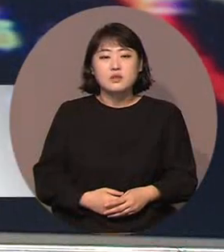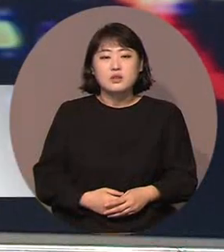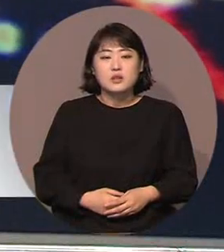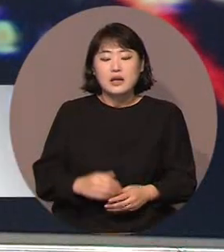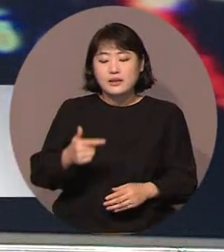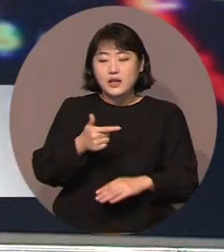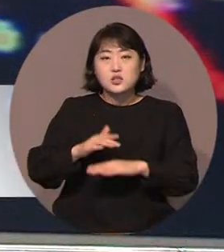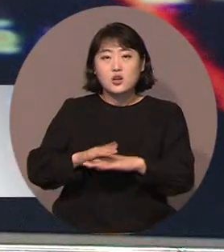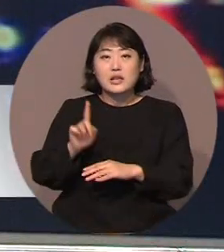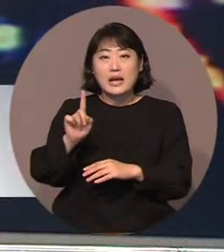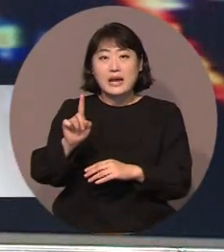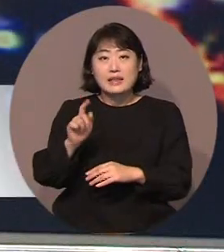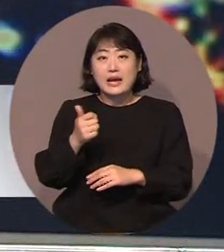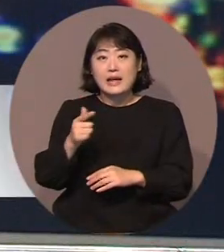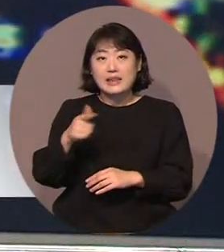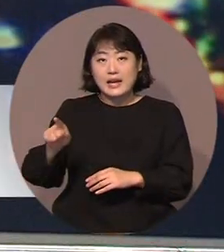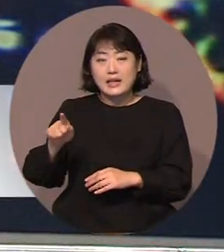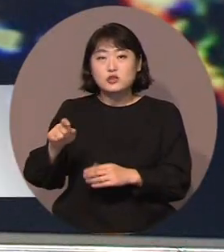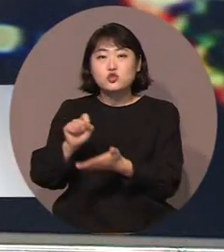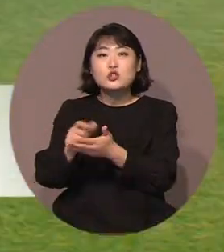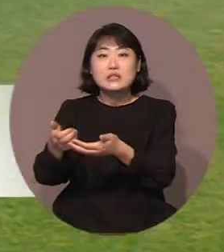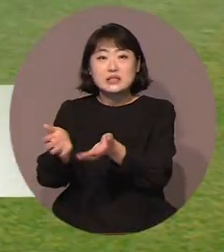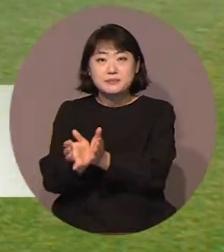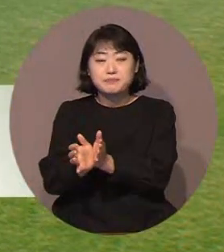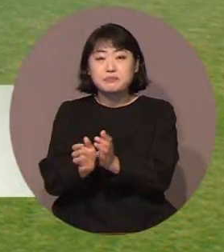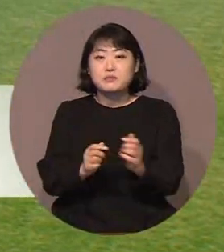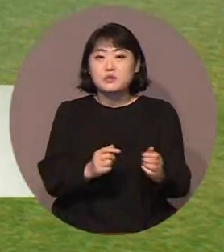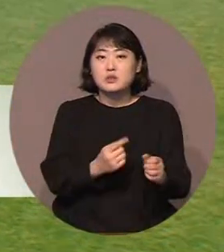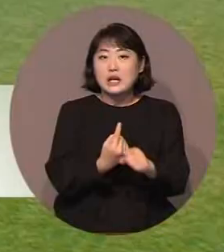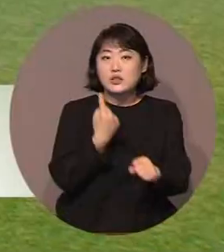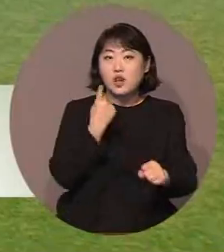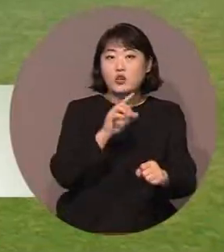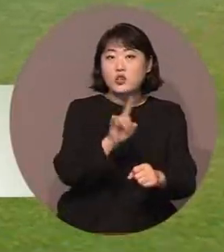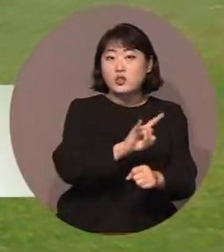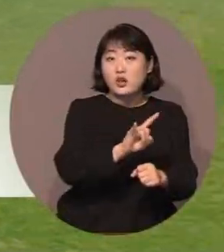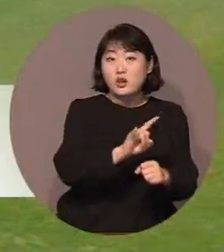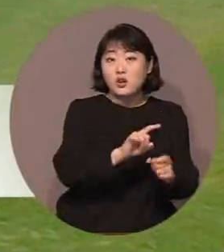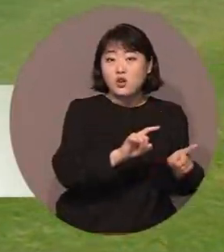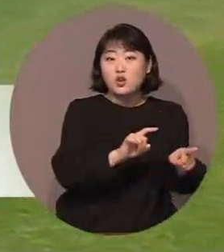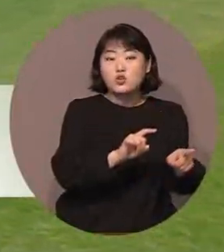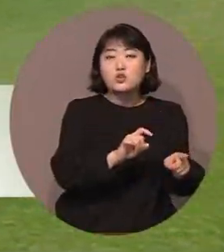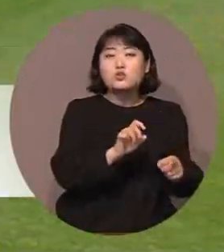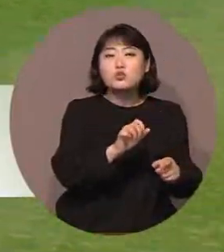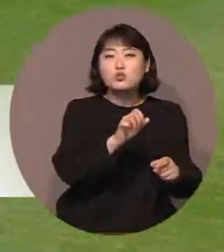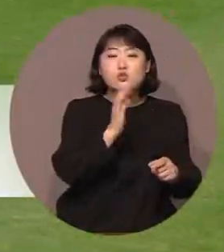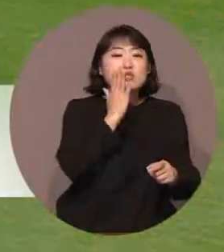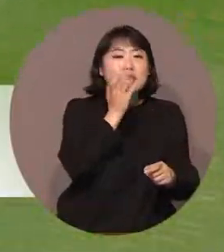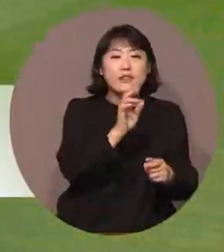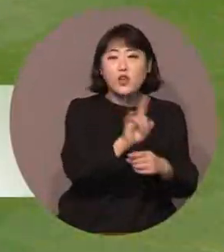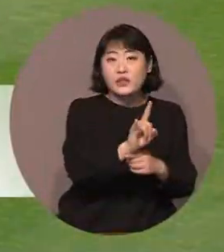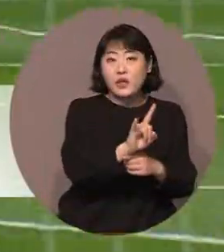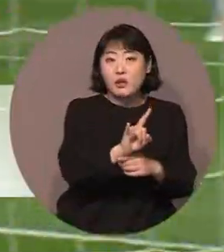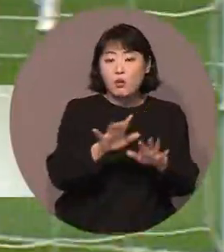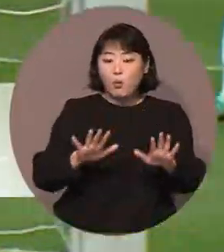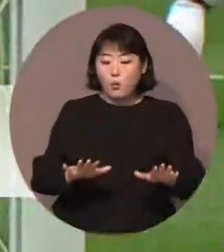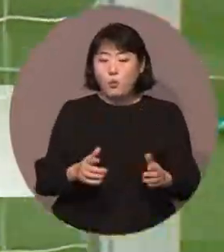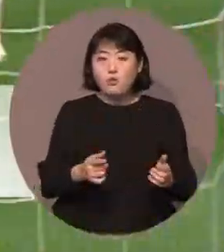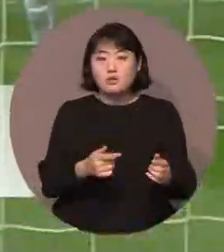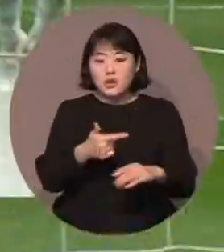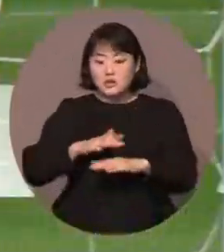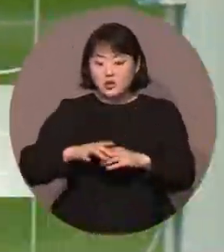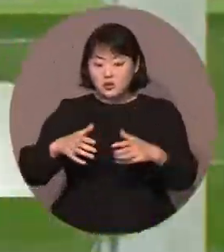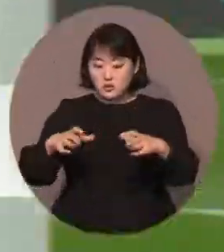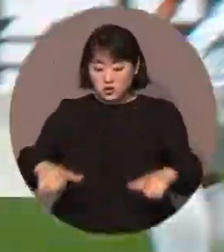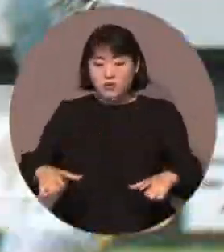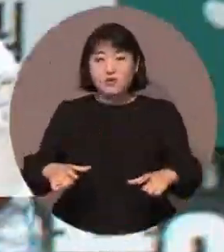k리그 1 대전 하나시티즌이 지난 시즌 우승팀이자 올시즌 개막 이후 7연승에 도전한 울산 현대를 홈에서